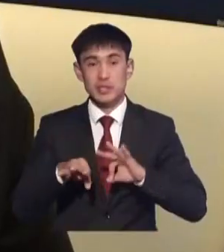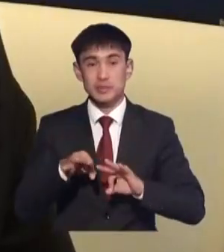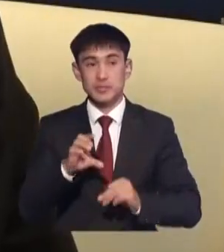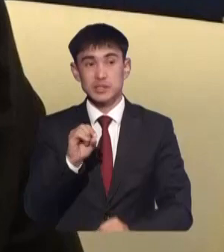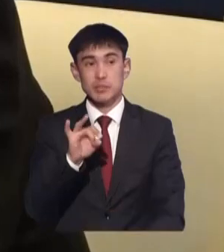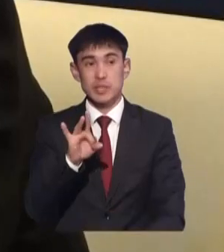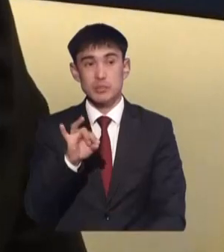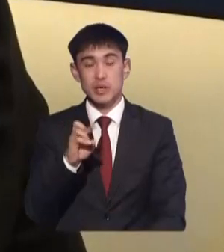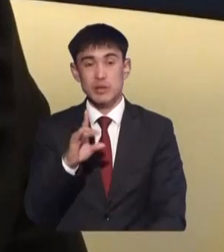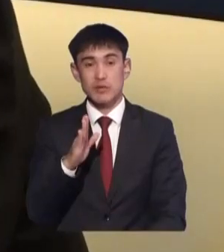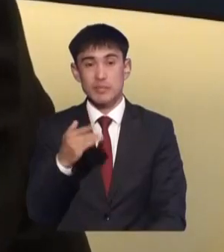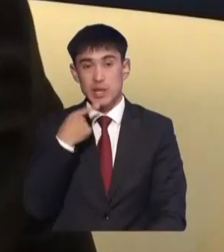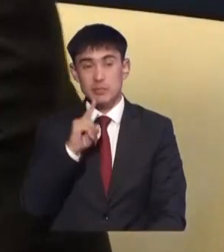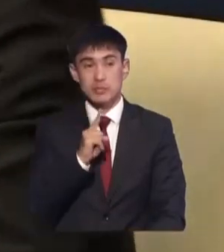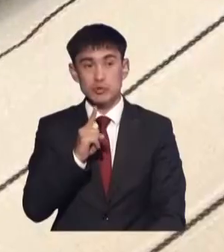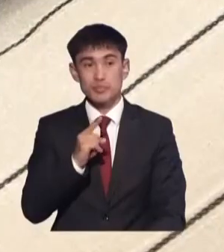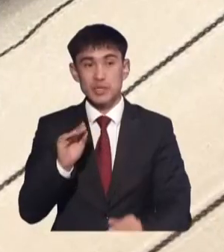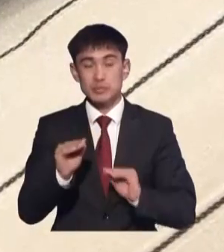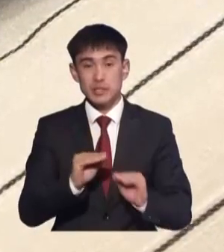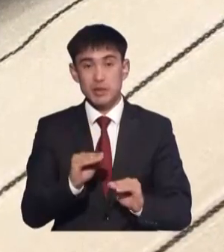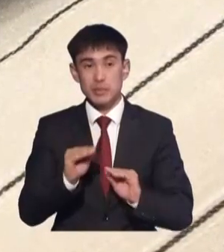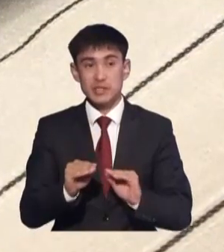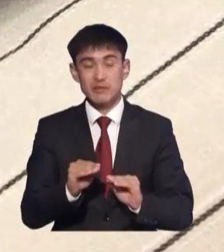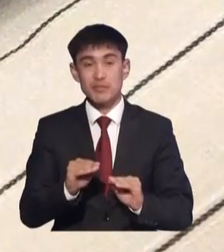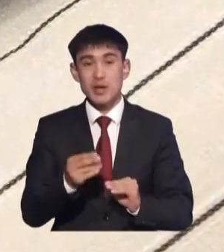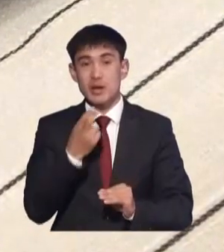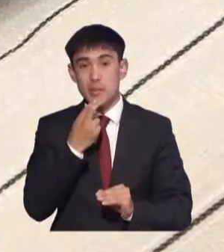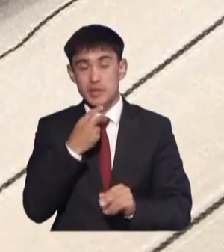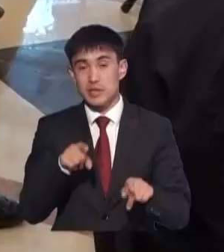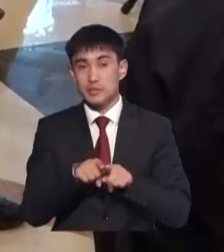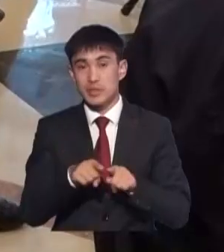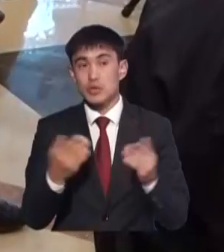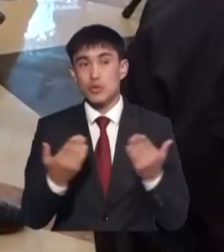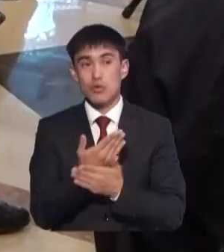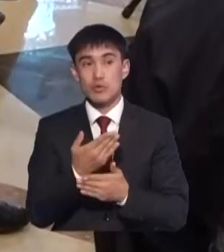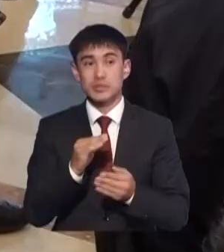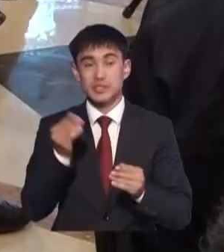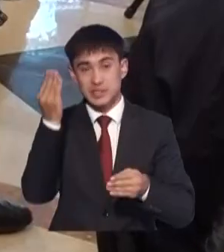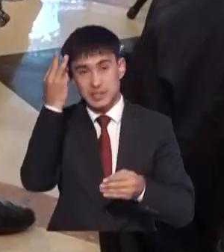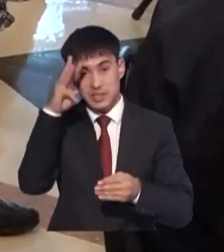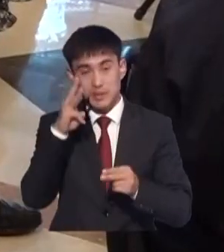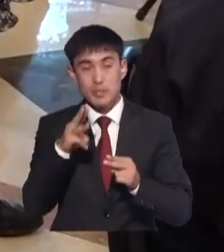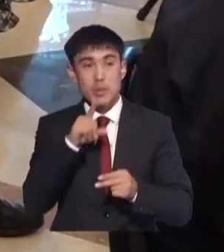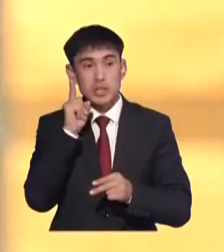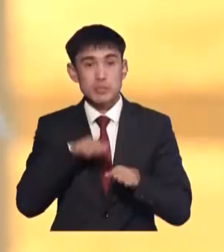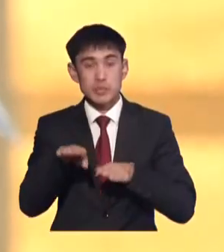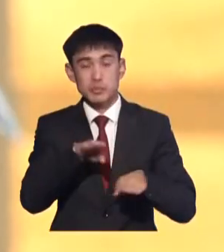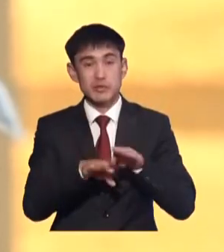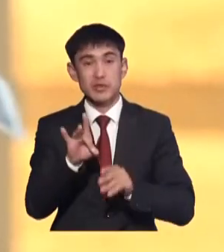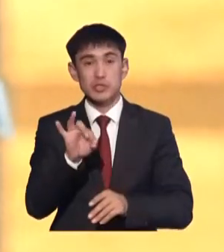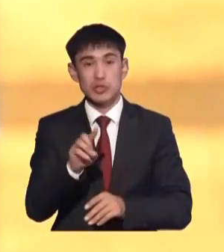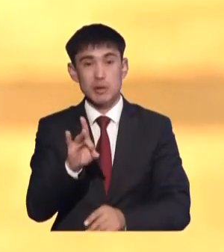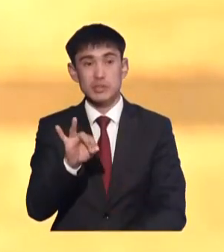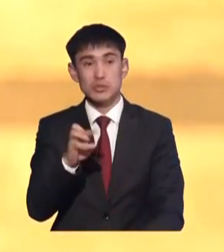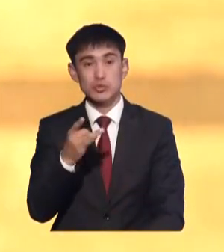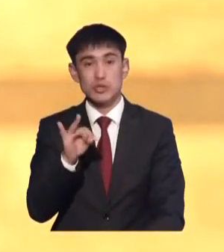Сабита Абдыхалыкова. Стоит сказать, что спектакль поставлен в комедийном жанре в современной стилизации молодым перспективным режиссером